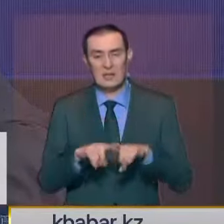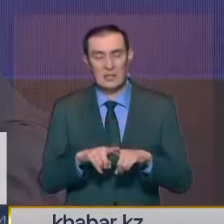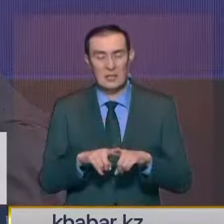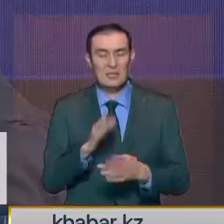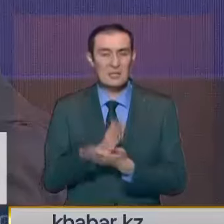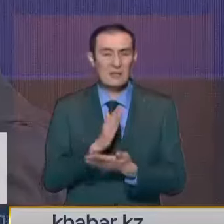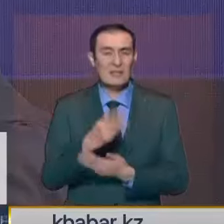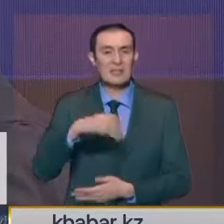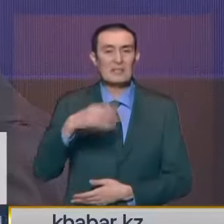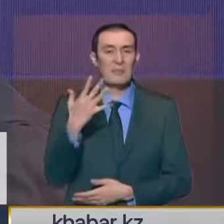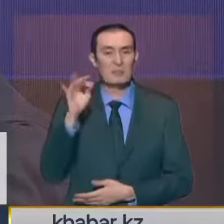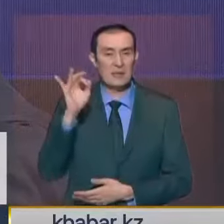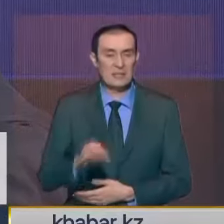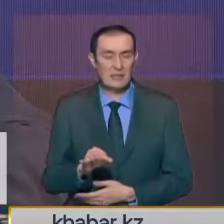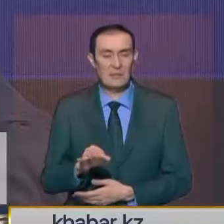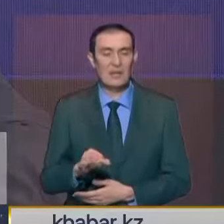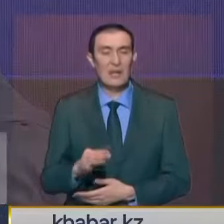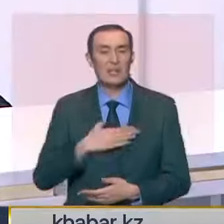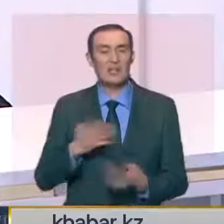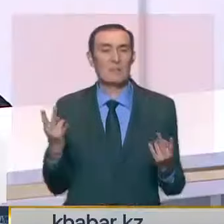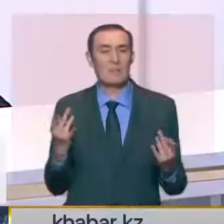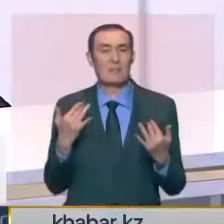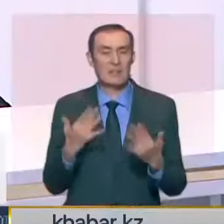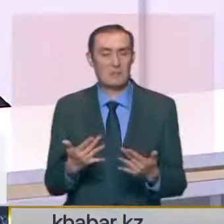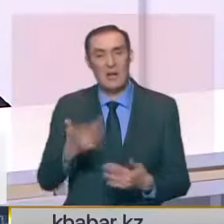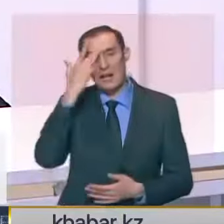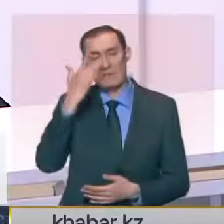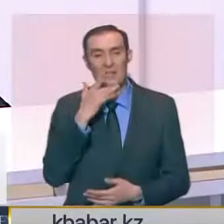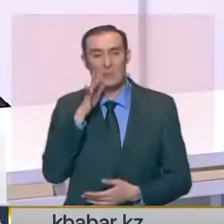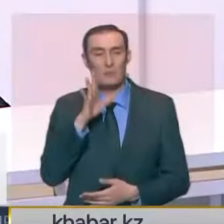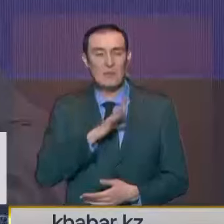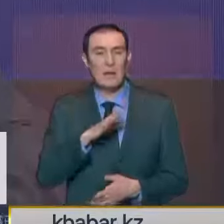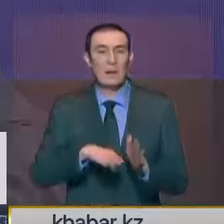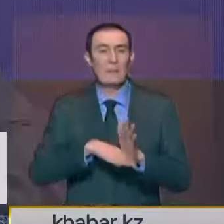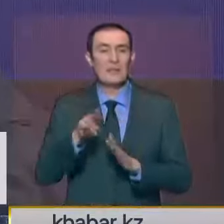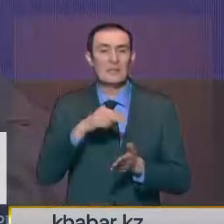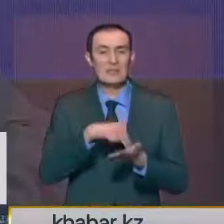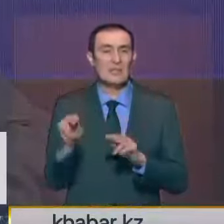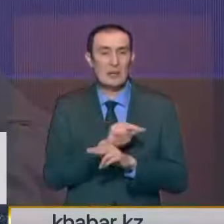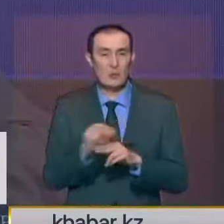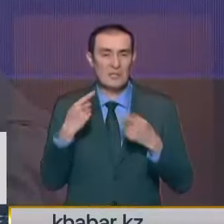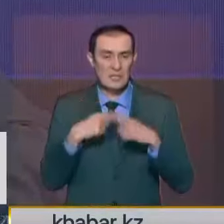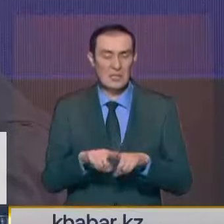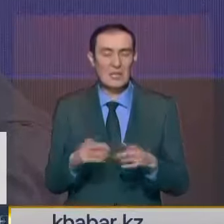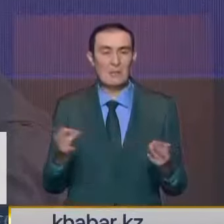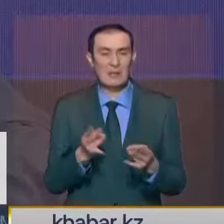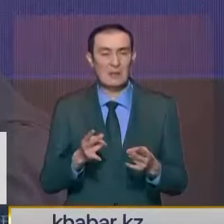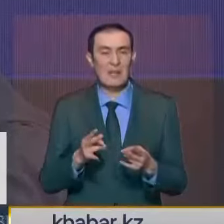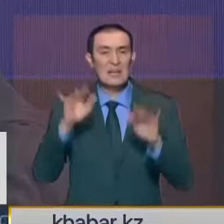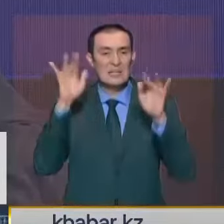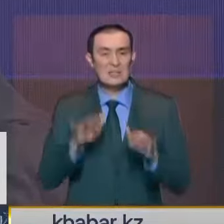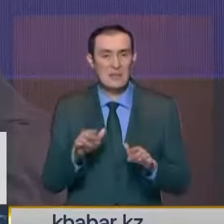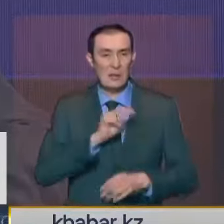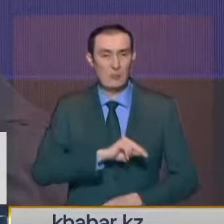что составляет 35% от нормативных потребностей в летний период Была проведена модернизация ремонт техники необходимой для зимнего